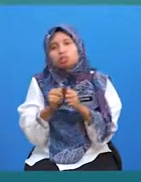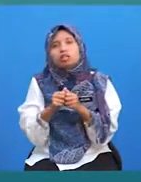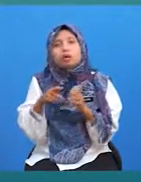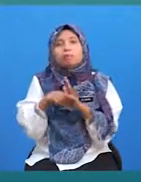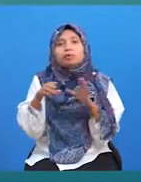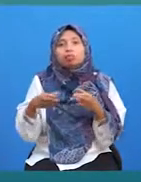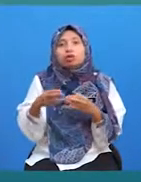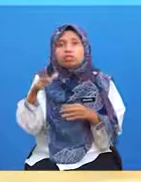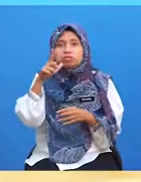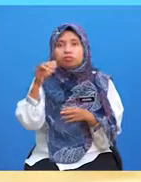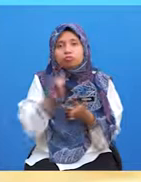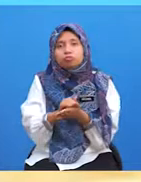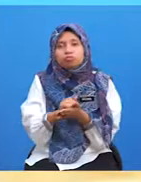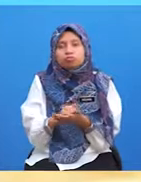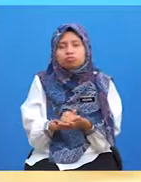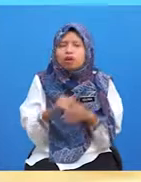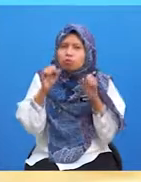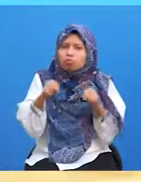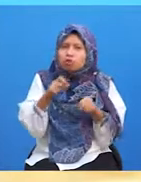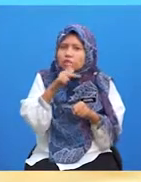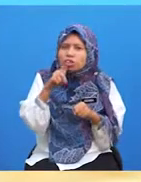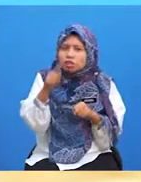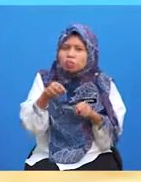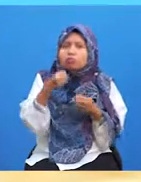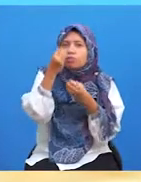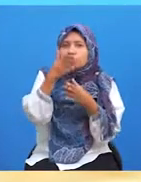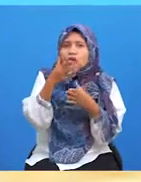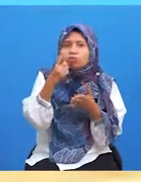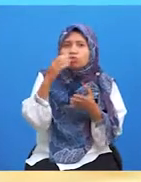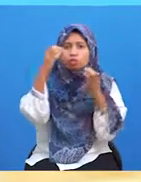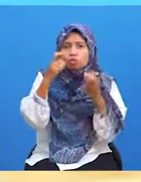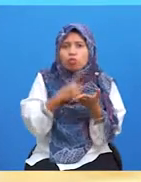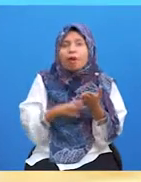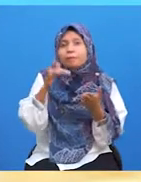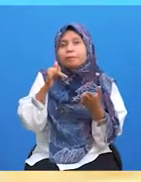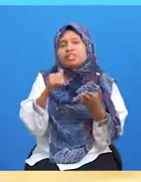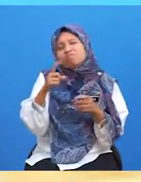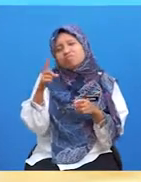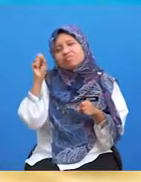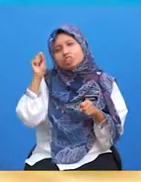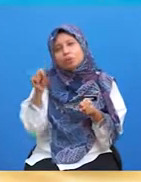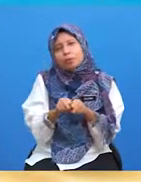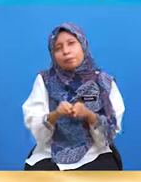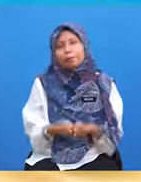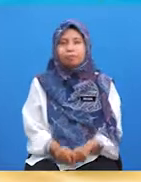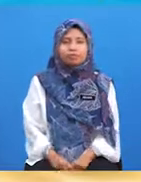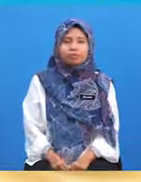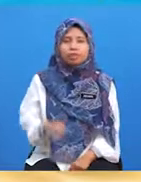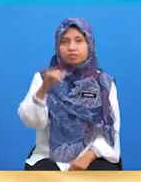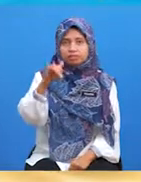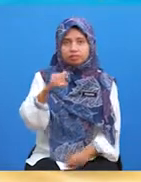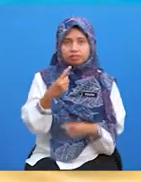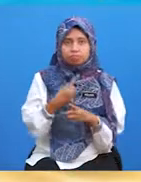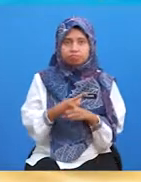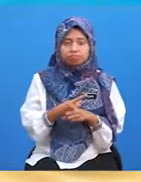itu. Bolehkah kamu beritahu cikgu apa peribahasa yang sesuai? Ya, peribahasa